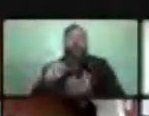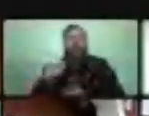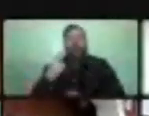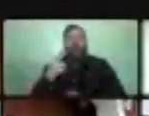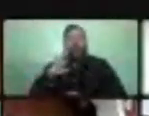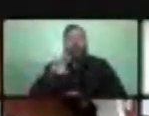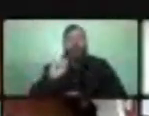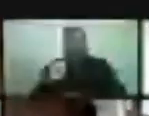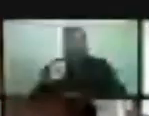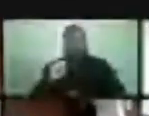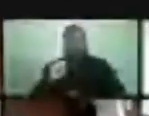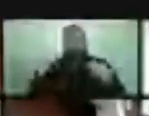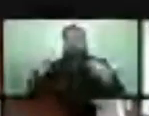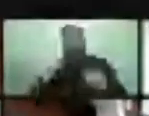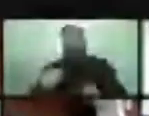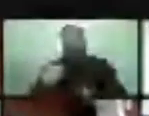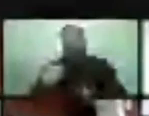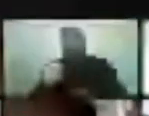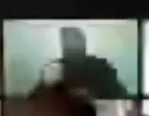Agosti ya mwaka 2021,